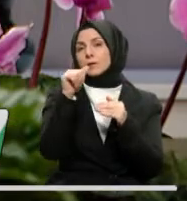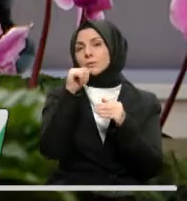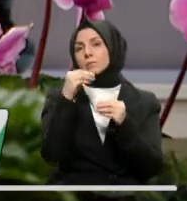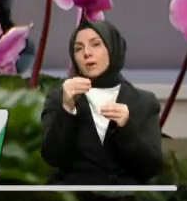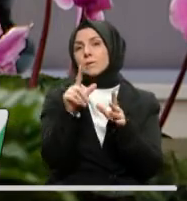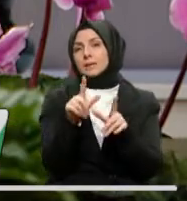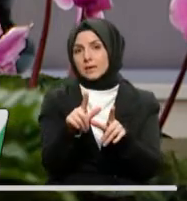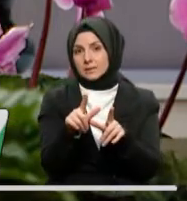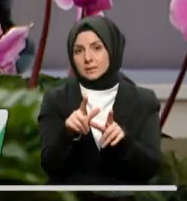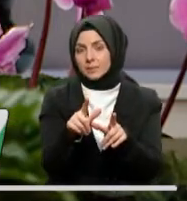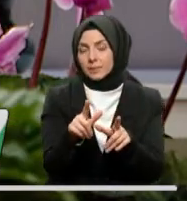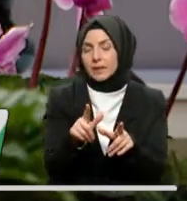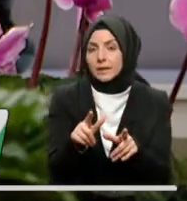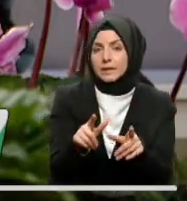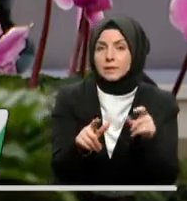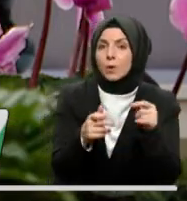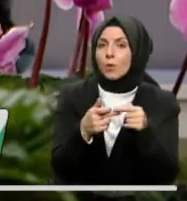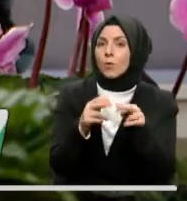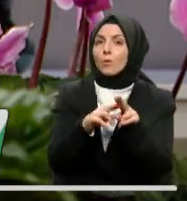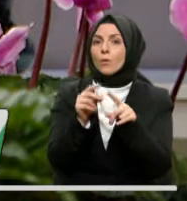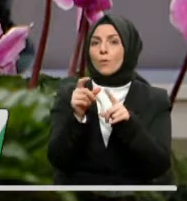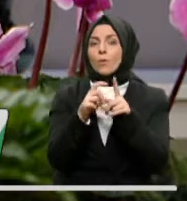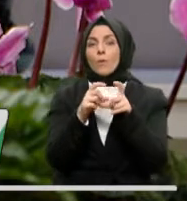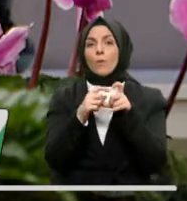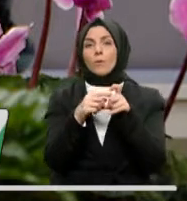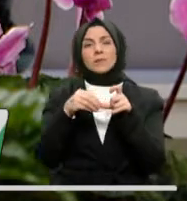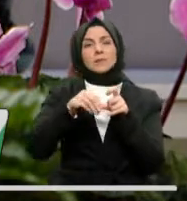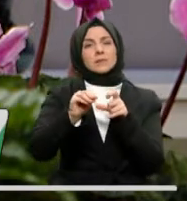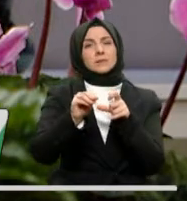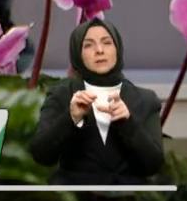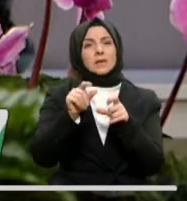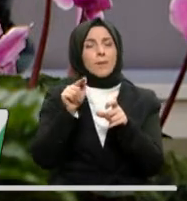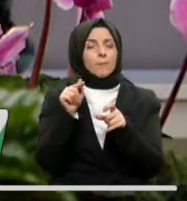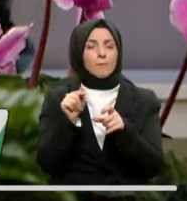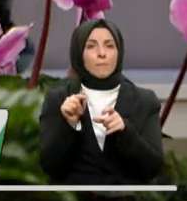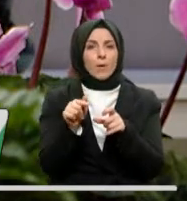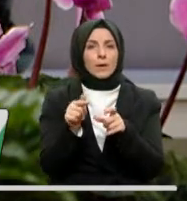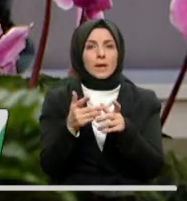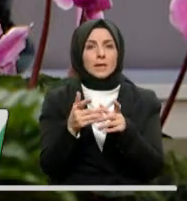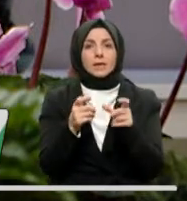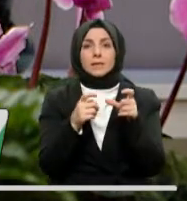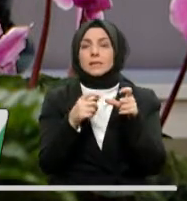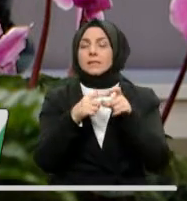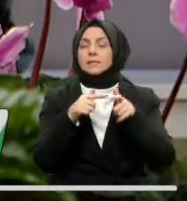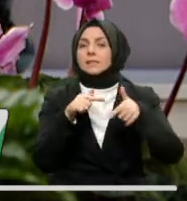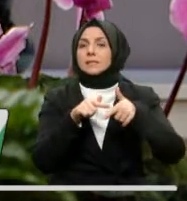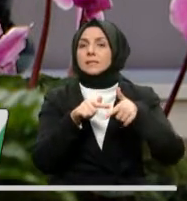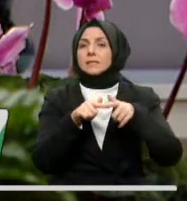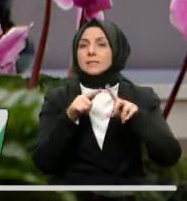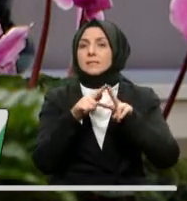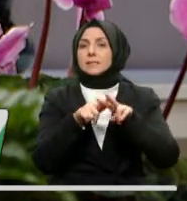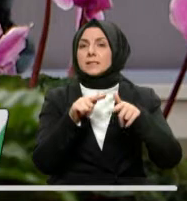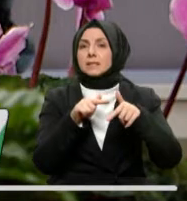satılırken böyle şeffaf koruyucularla kararda satılıyorlar bazen bizimle elimize aldığımızda bu güzel